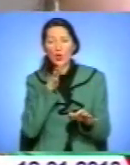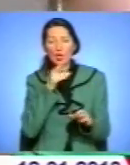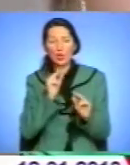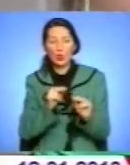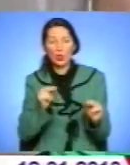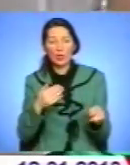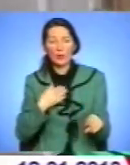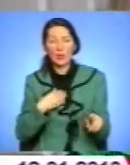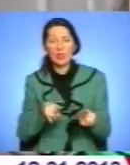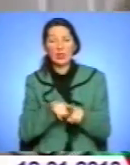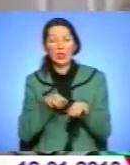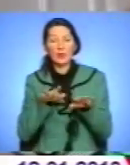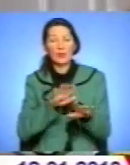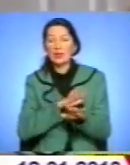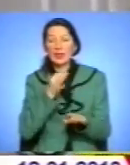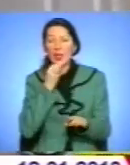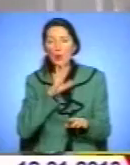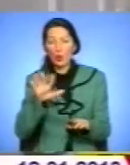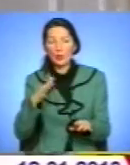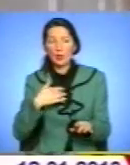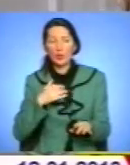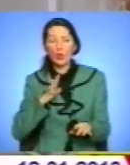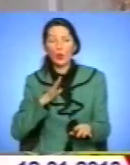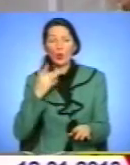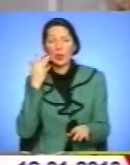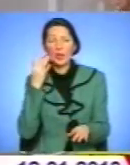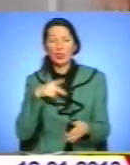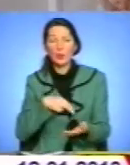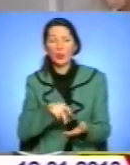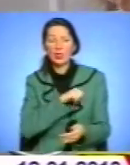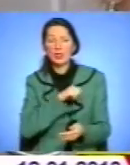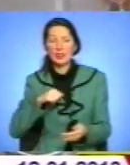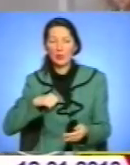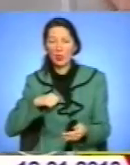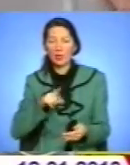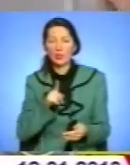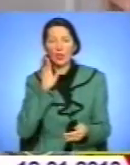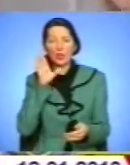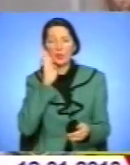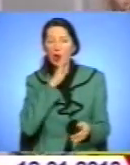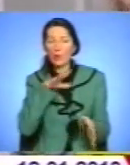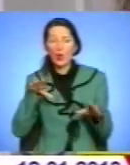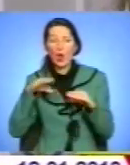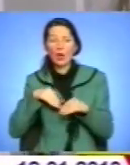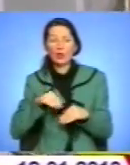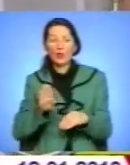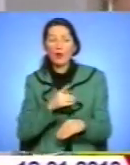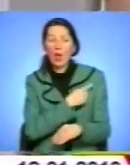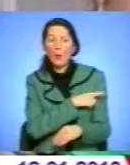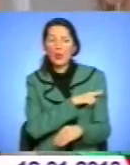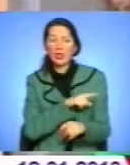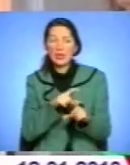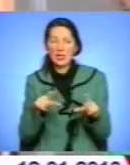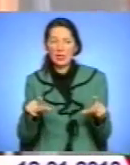такий захід не подобається, тому що мені було легше пройти його самі чи там з мамою в якійсь поліклініці.